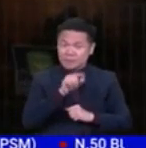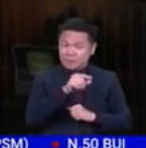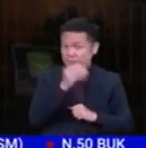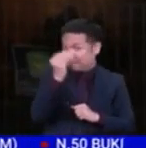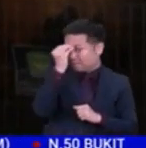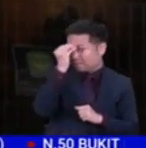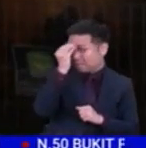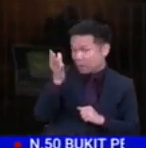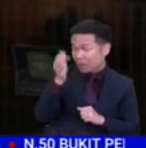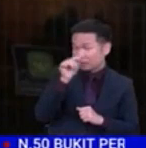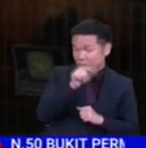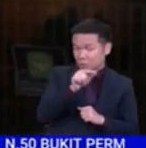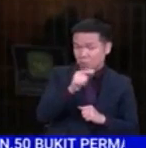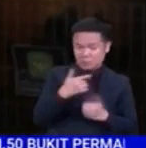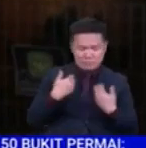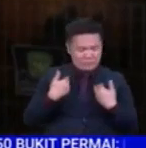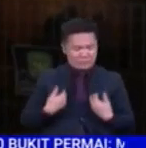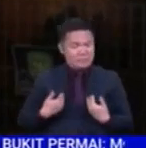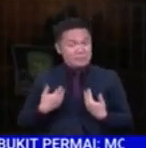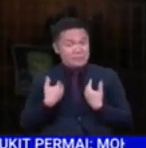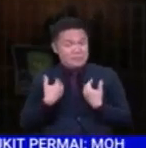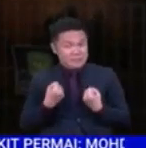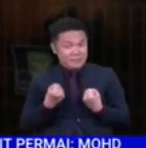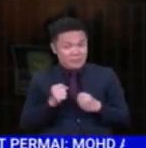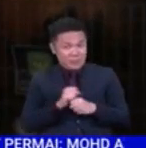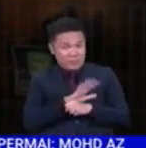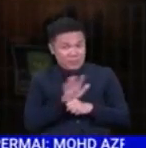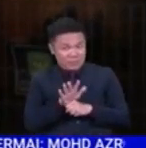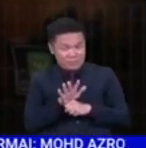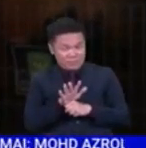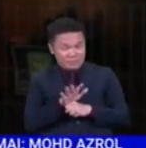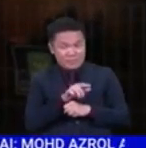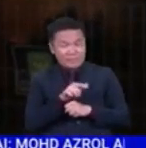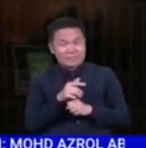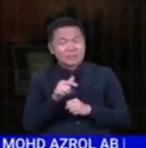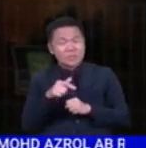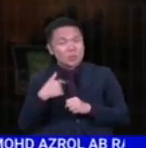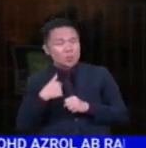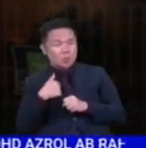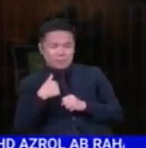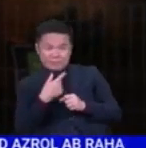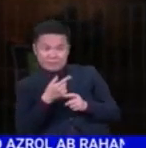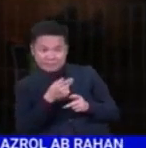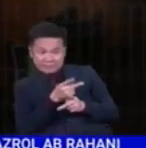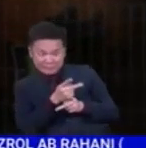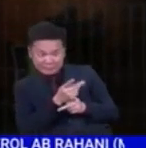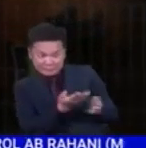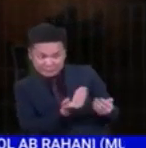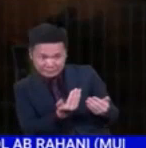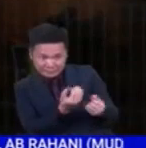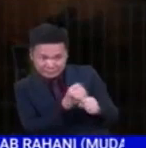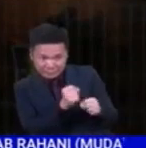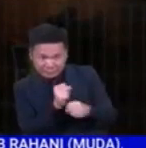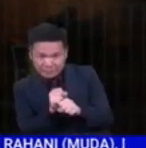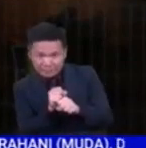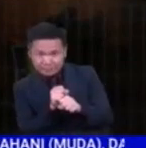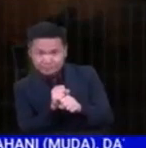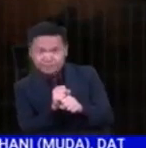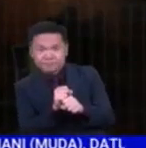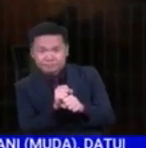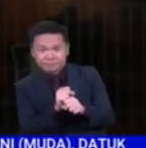penyelamat status kesihatan mereka berkenaan dengan COVID-19. Itu bagi memudahkan pengurusan pihak bencana juga pihak berkuasa